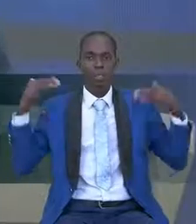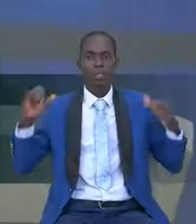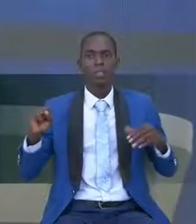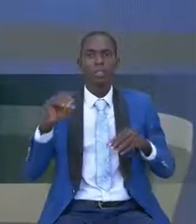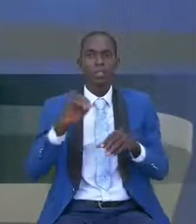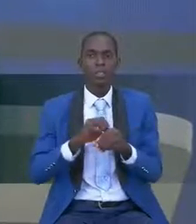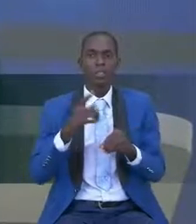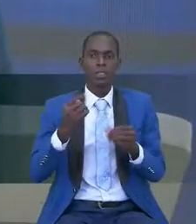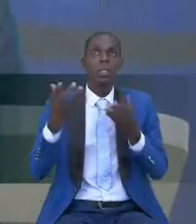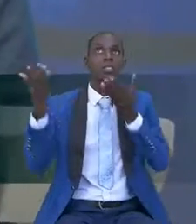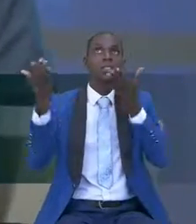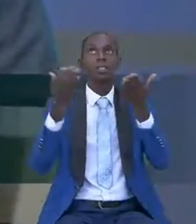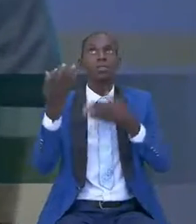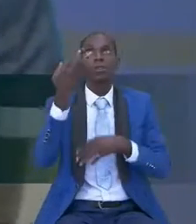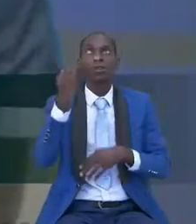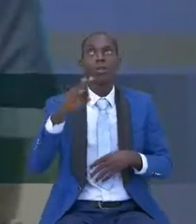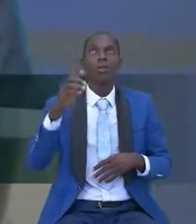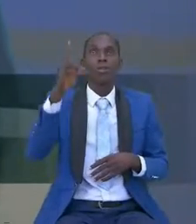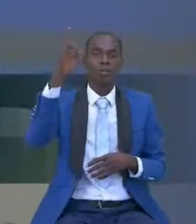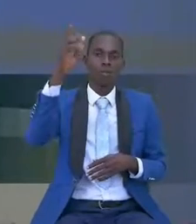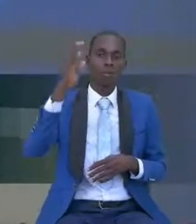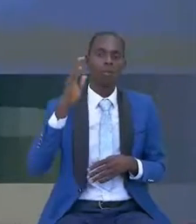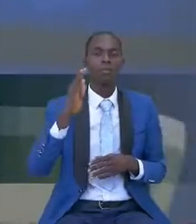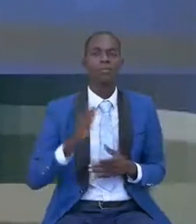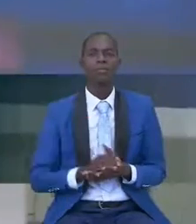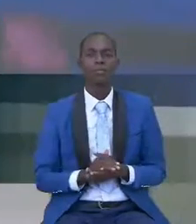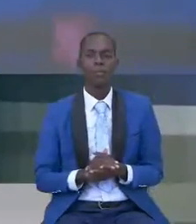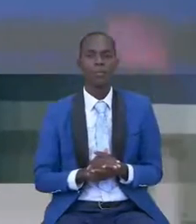dans le service du Seigneur.